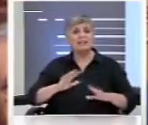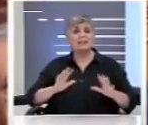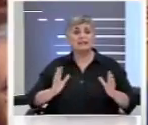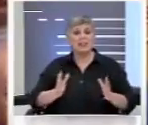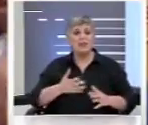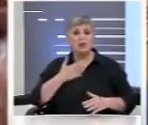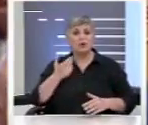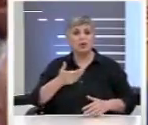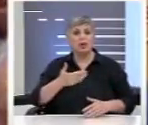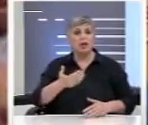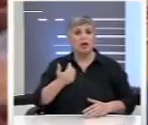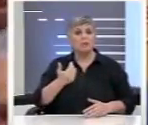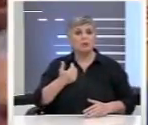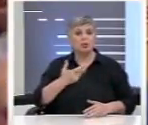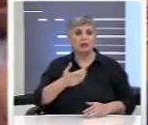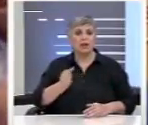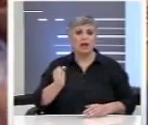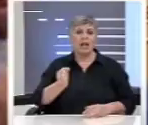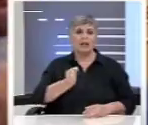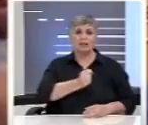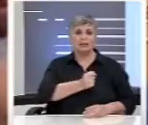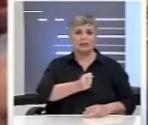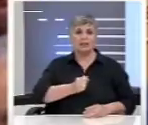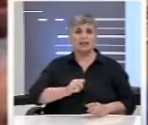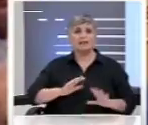τα πρόσφατα χρόνια. Σχεδόν αποκλειστικά.